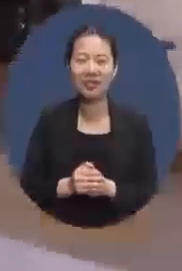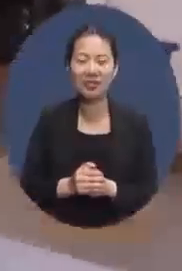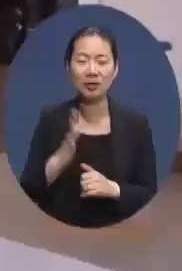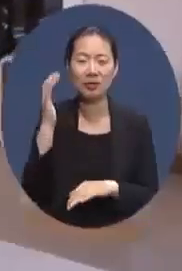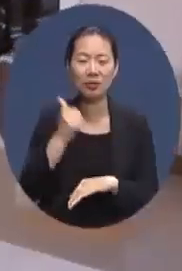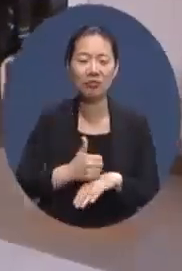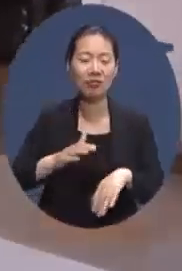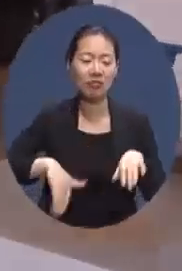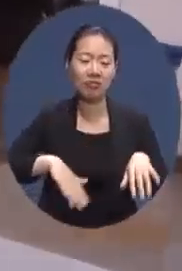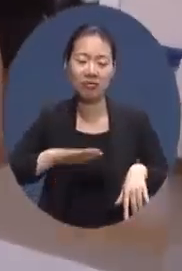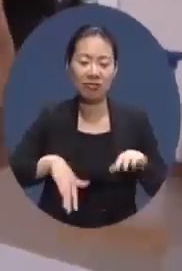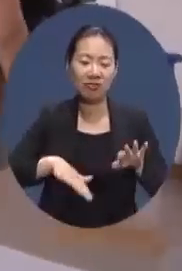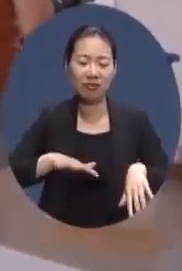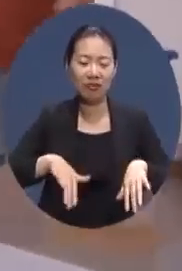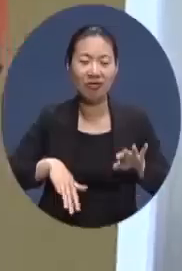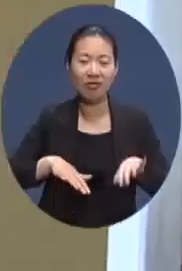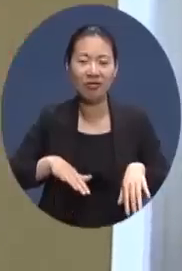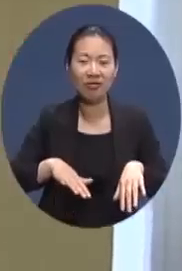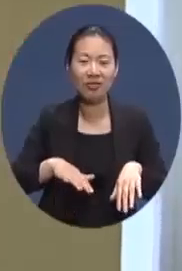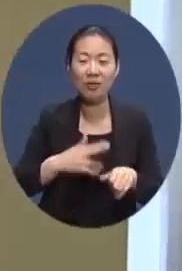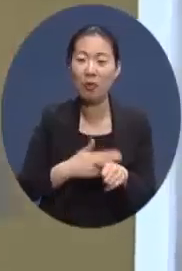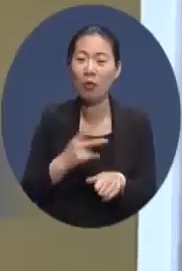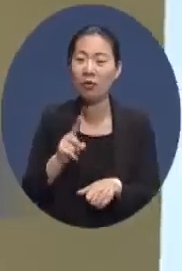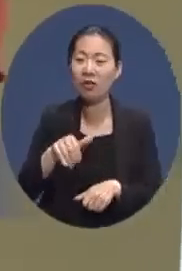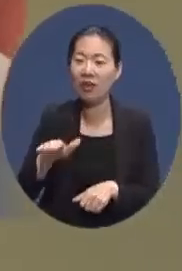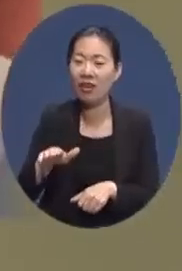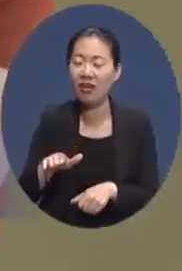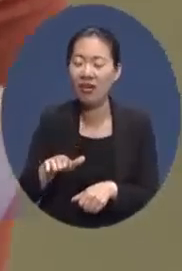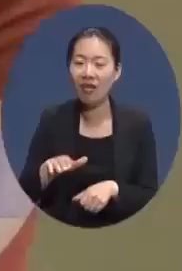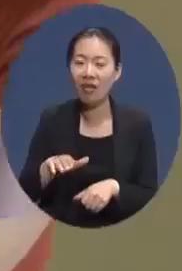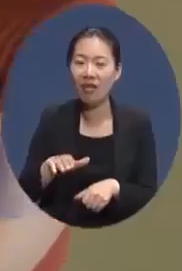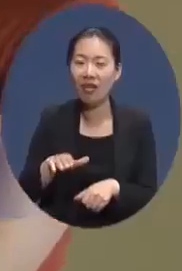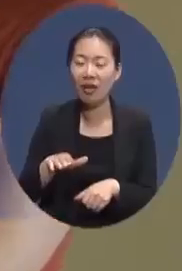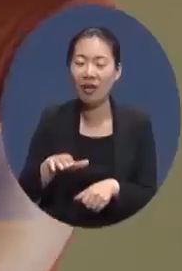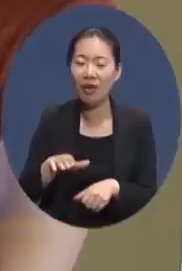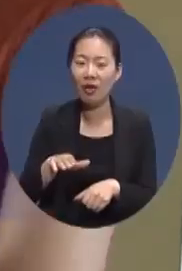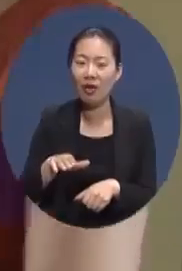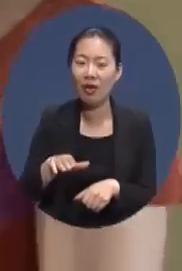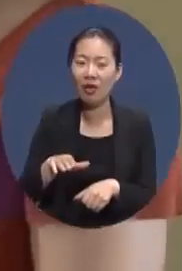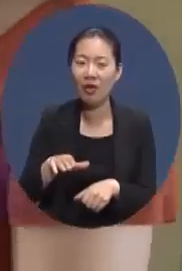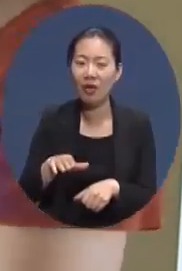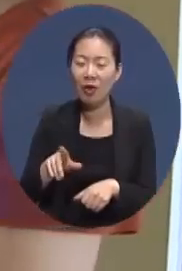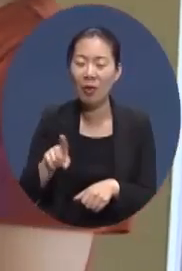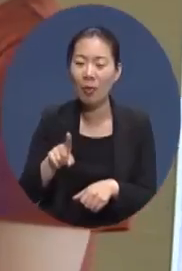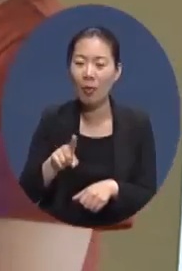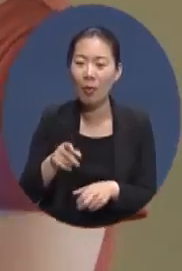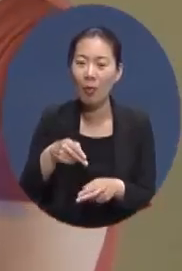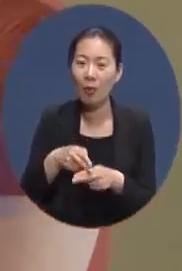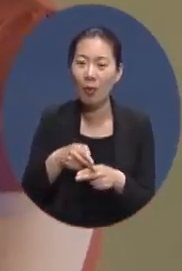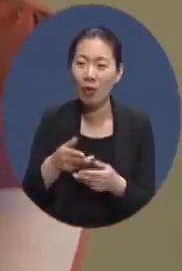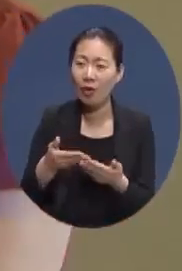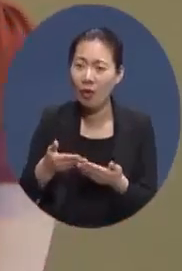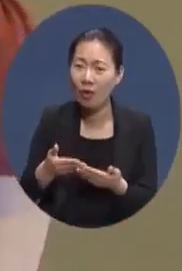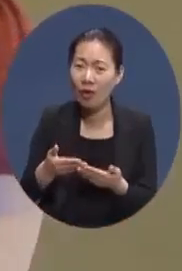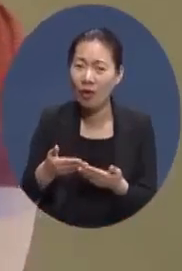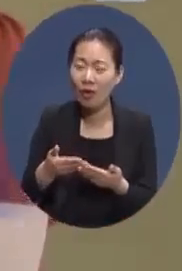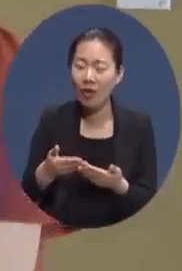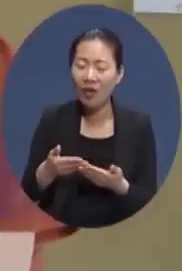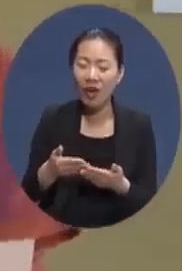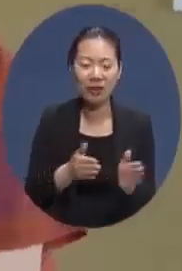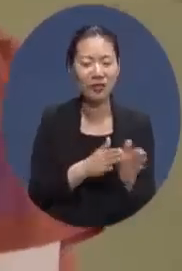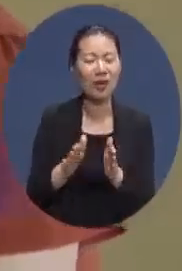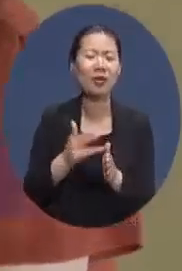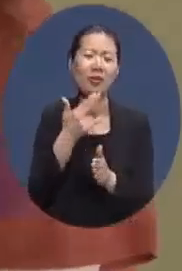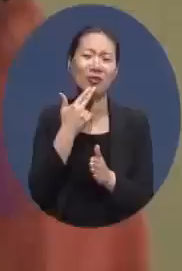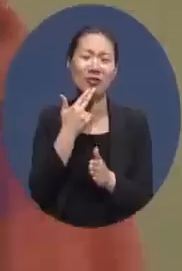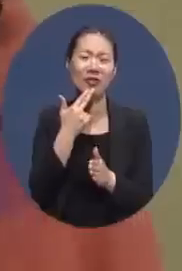결국 이제 빈손으로 그냥 가십니다. 어디 가세요, 선생님? 네. 박사님이 전 밥 차린 것도 볼 수 있는 건가요? 차린 건 없고요. 사온